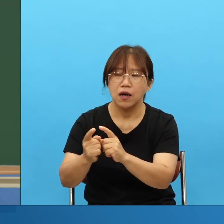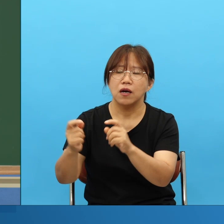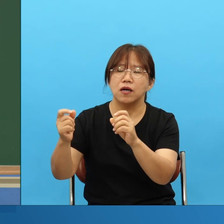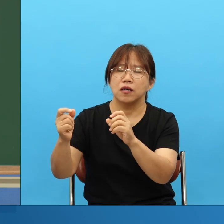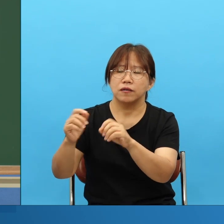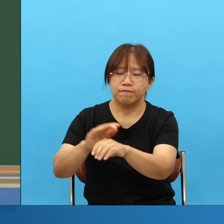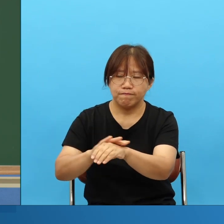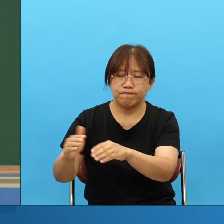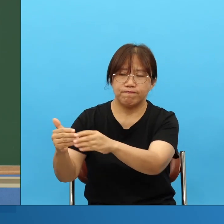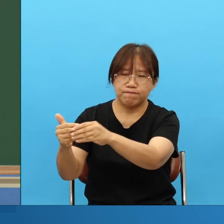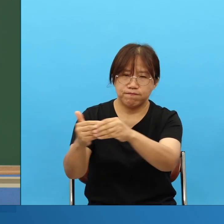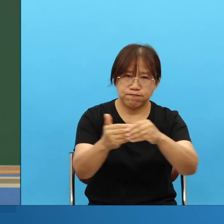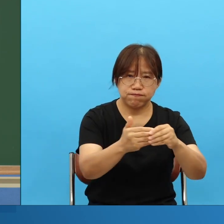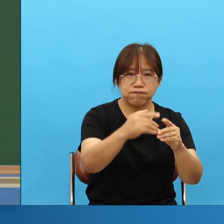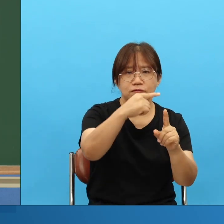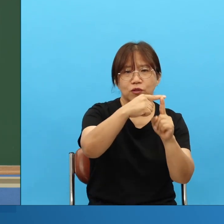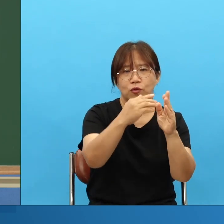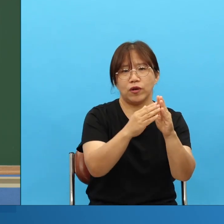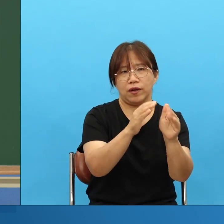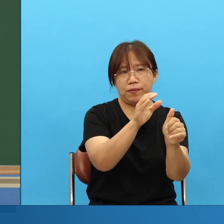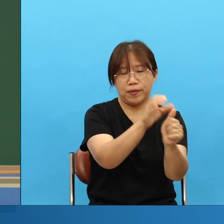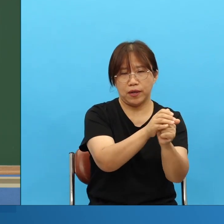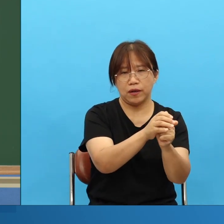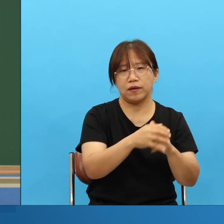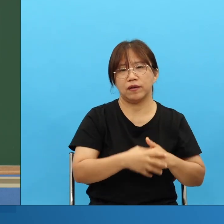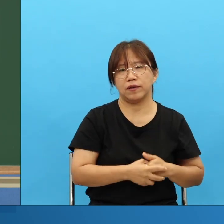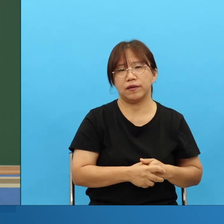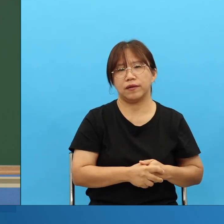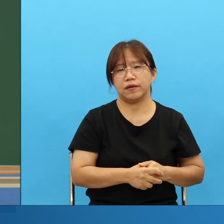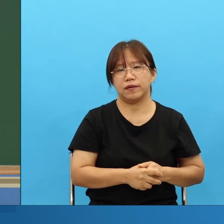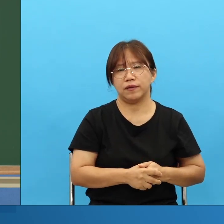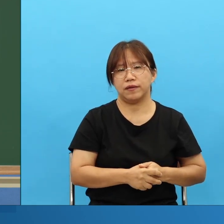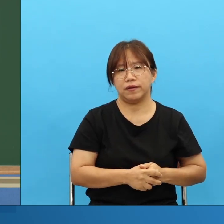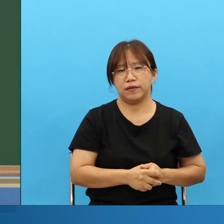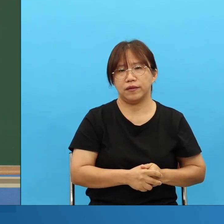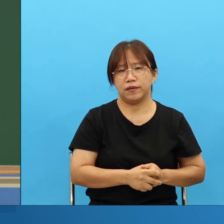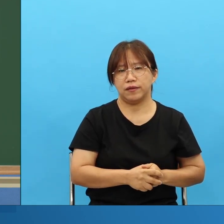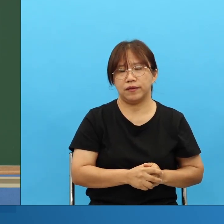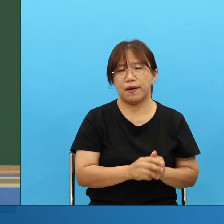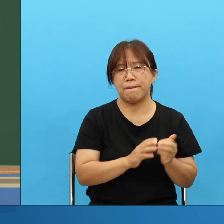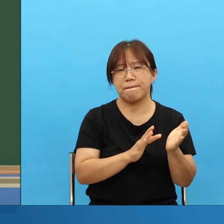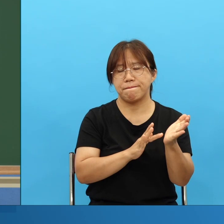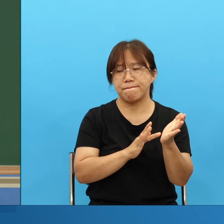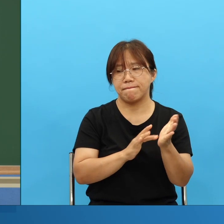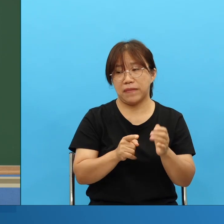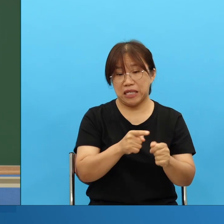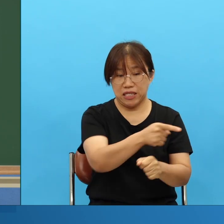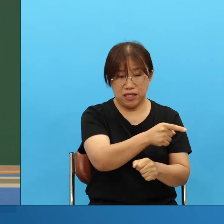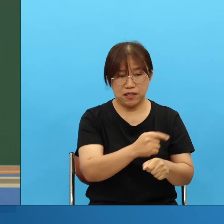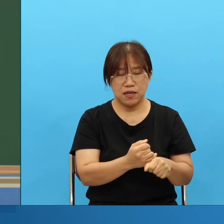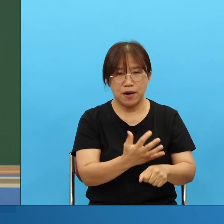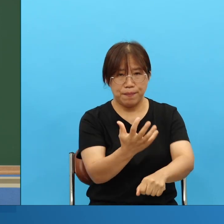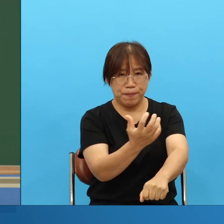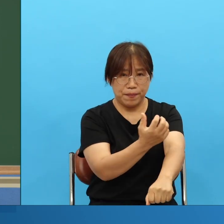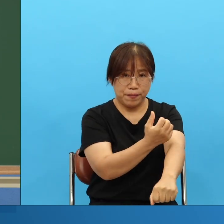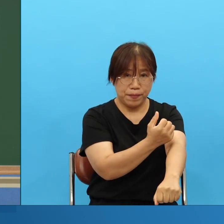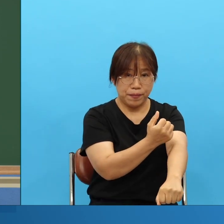이렇게 뭐 그러면 이분이 마약했는데 교회 왔습니다. 절대 안 가죠. 혹시 선입견 가질까봐. 교회로 이제